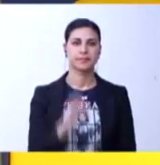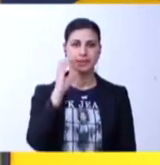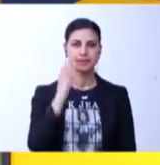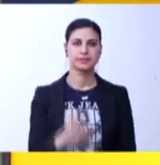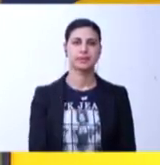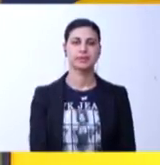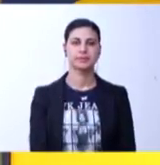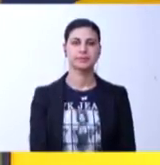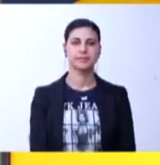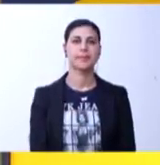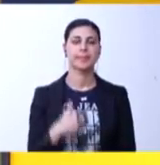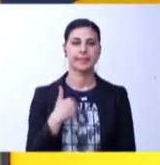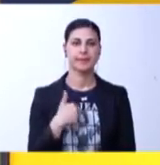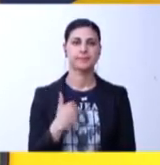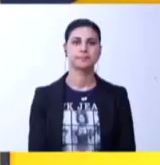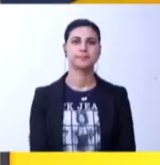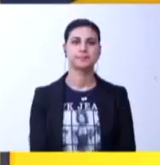გისმენთ. გამარჯობა